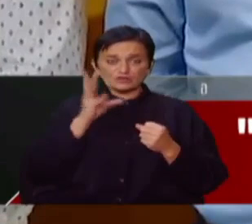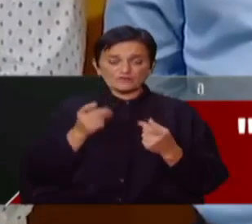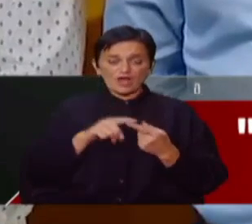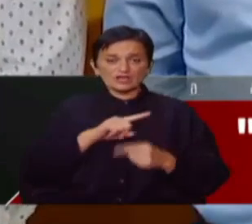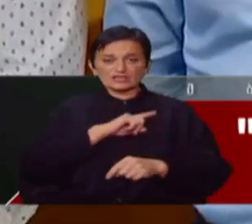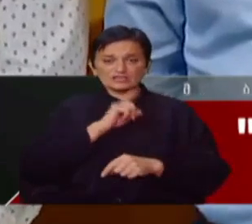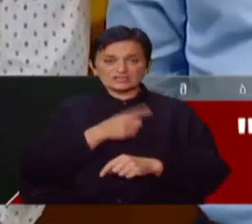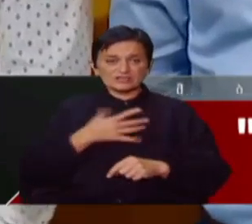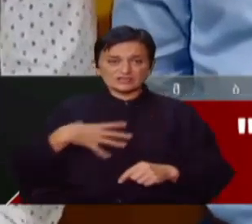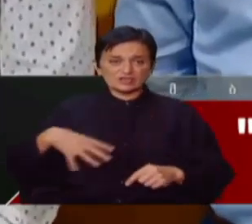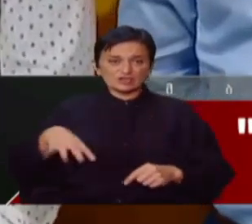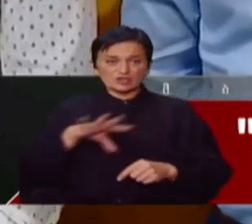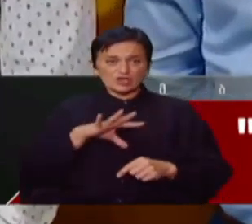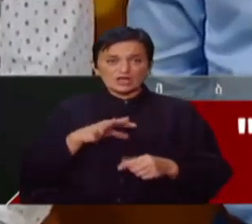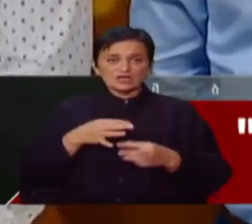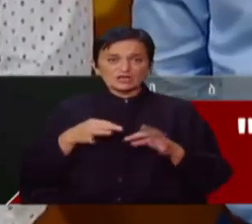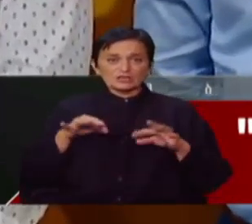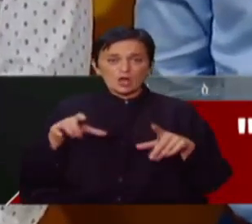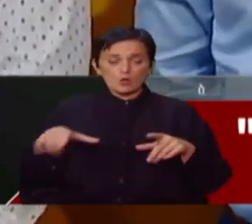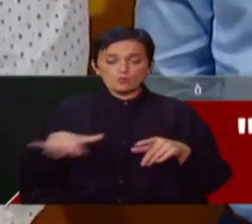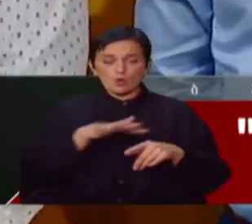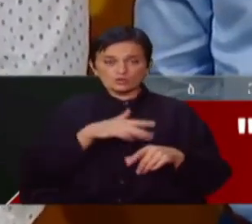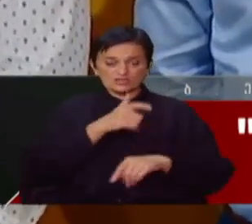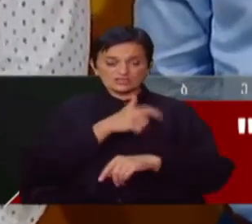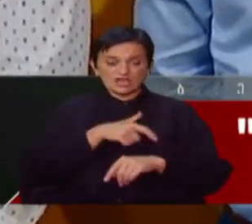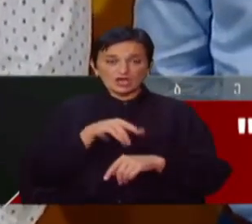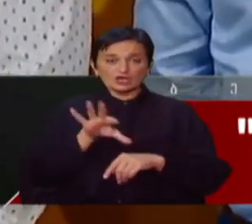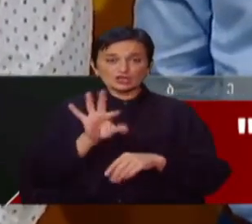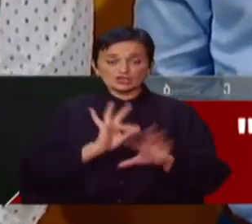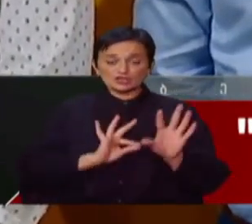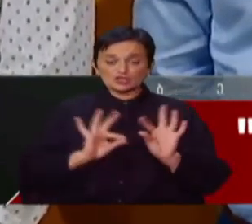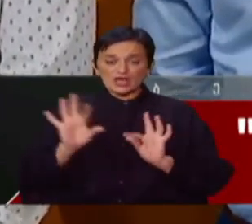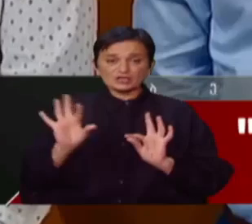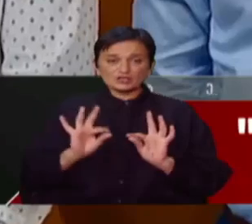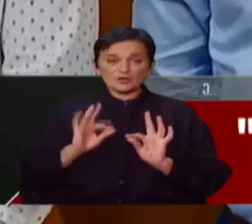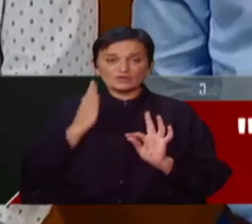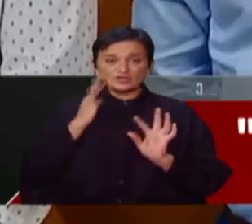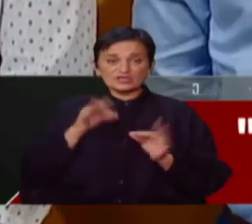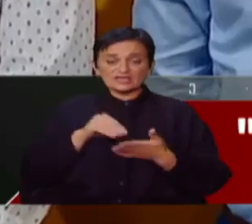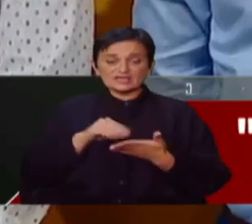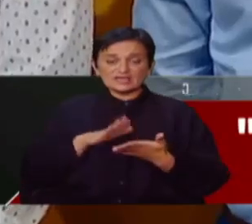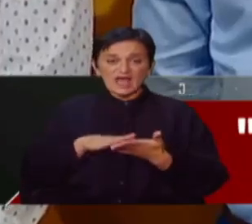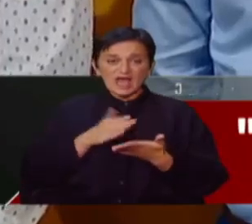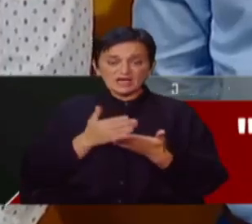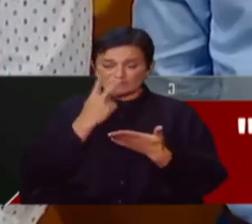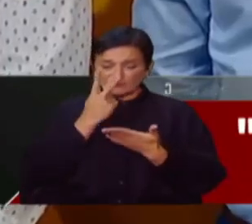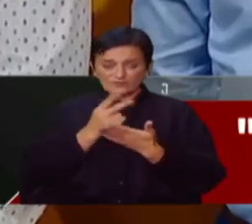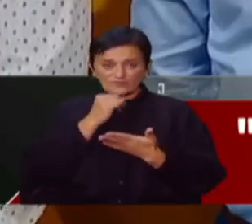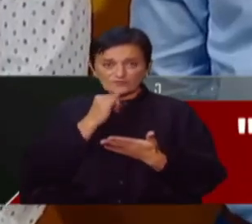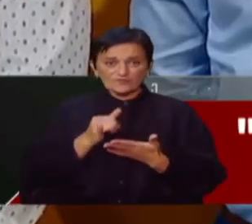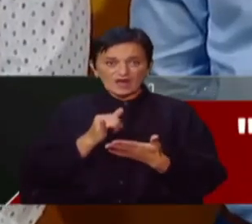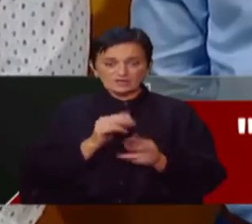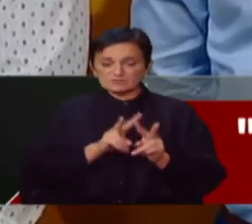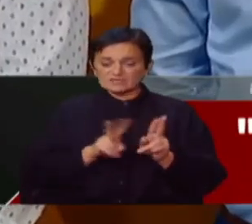ძლიერი საქართველოს და თავისუფლების მოედნის წევრებს. შერჩევითი სამართალია, იმიტომ რომ ამ რეესში ვერ ნახავს მსგავს